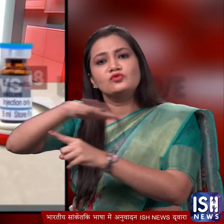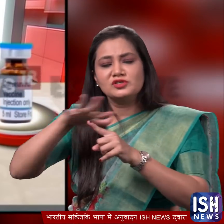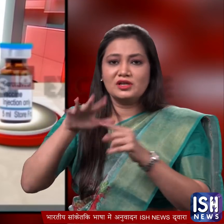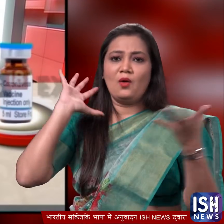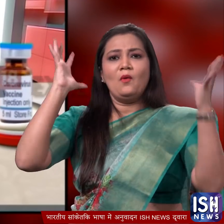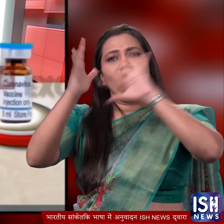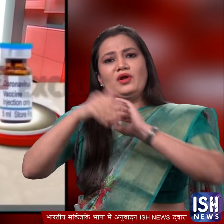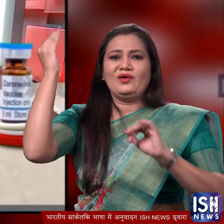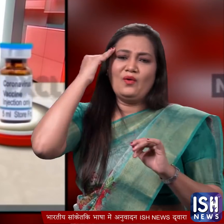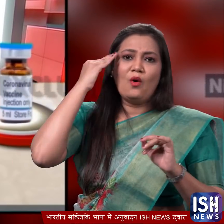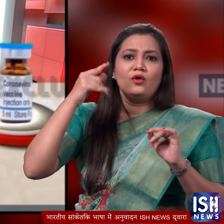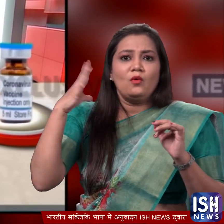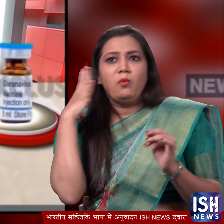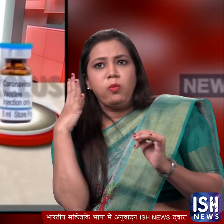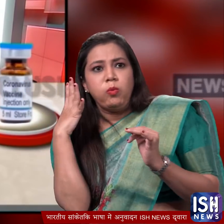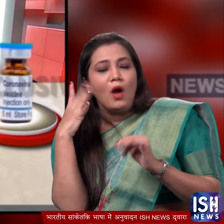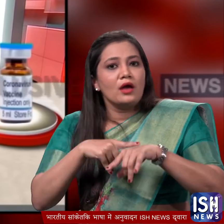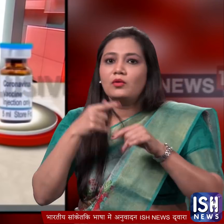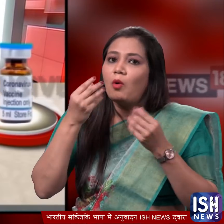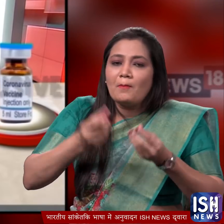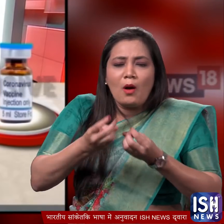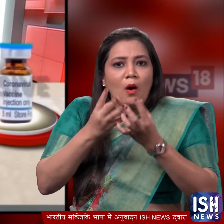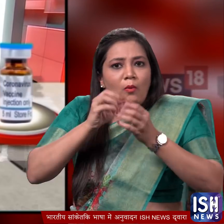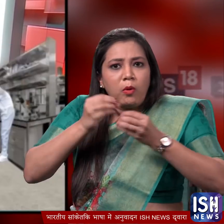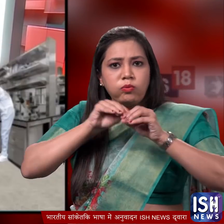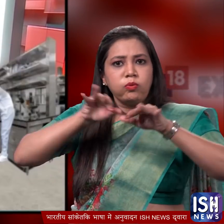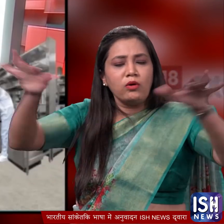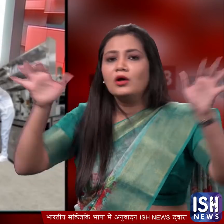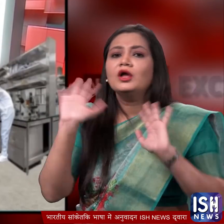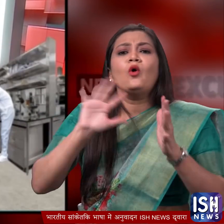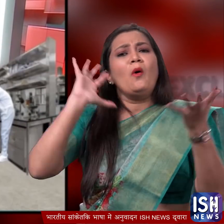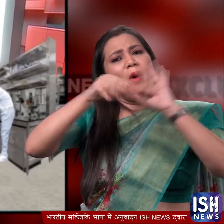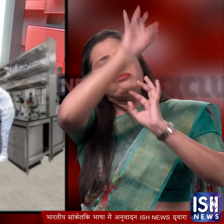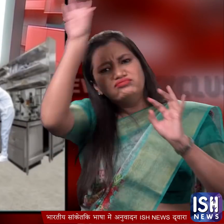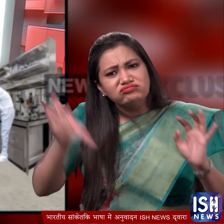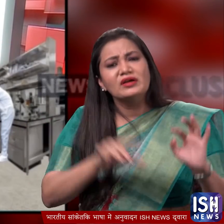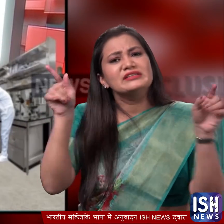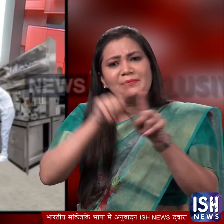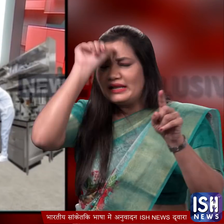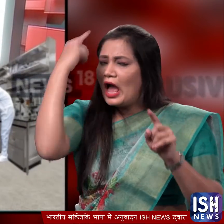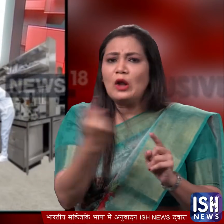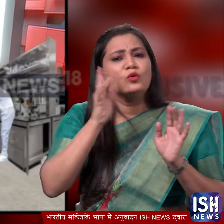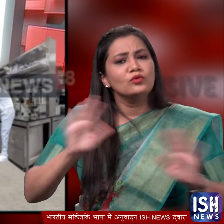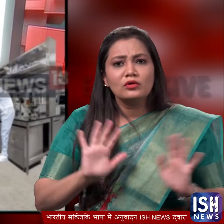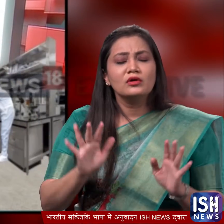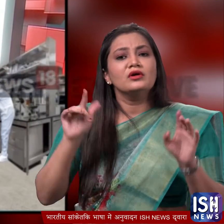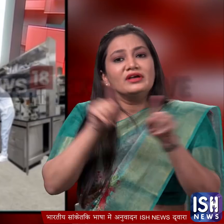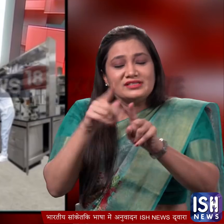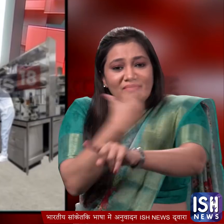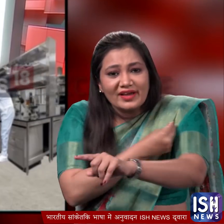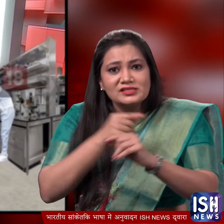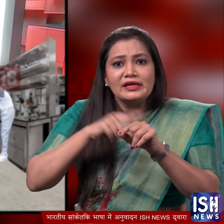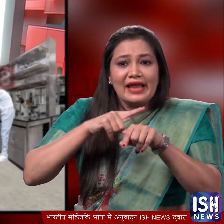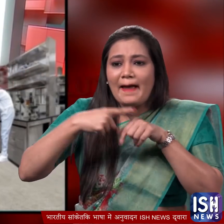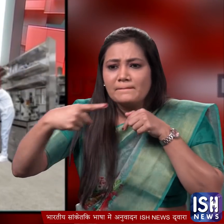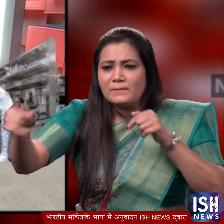कोरोना संकट की वजह से वैक्सीन के लिए इंतजार महंगा पड़ सकता था, इसलिए भारत ही नहीं बल्कि दुनिया के तमाम देशों में वैक्सीन की मंजूरी में सामान्य तौर